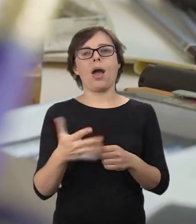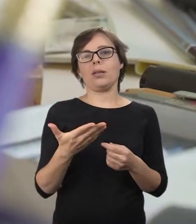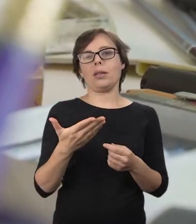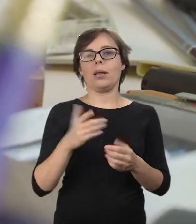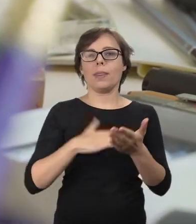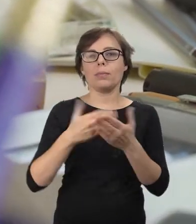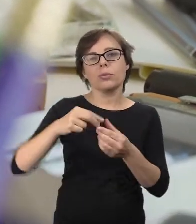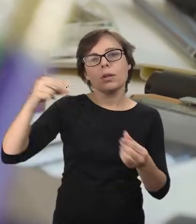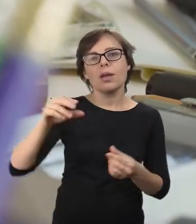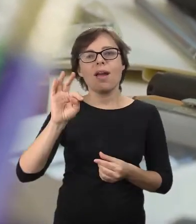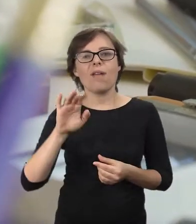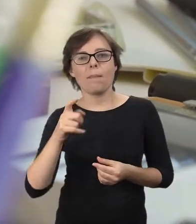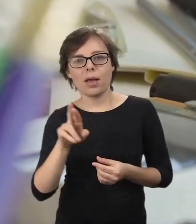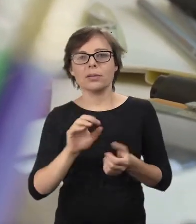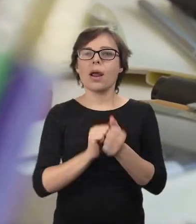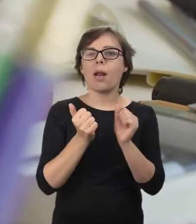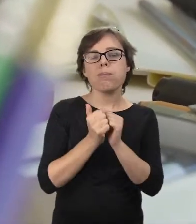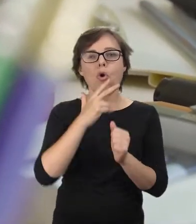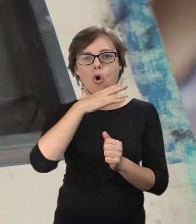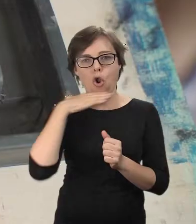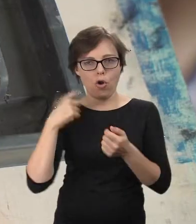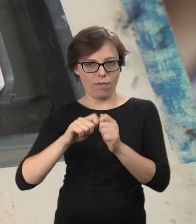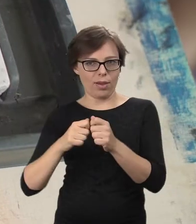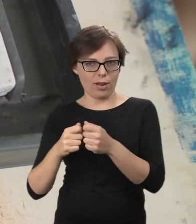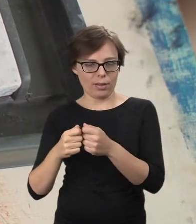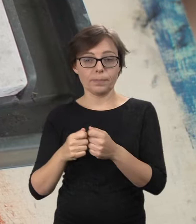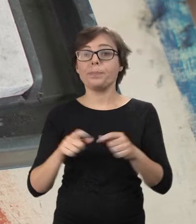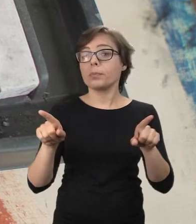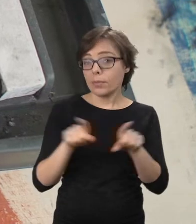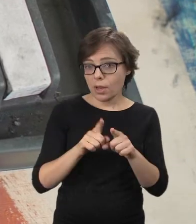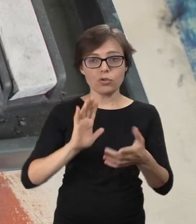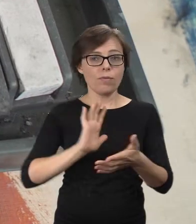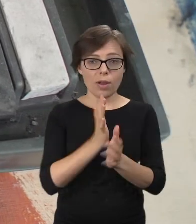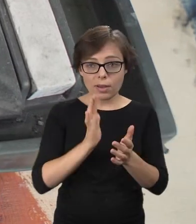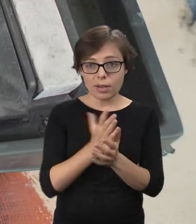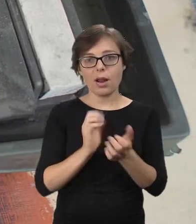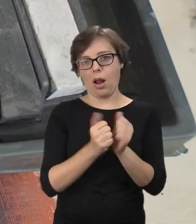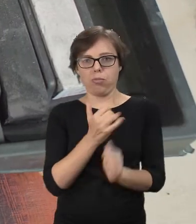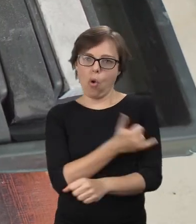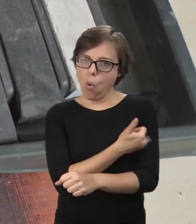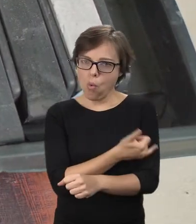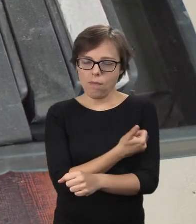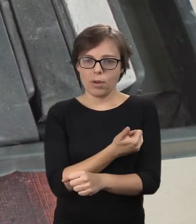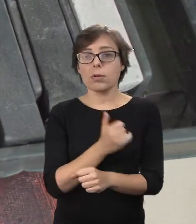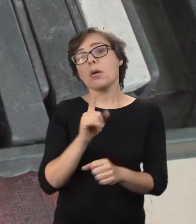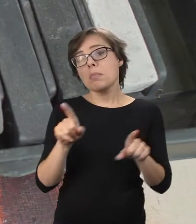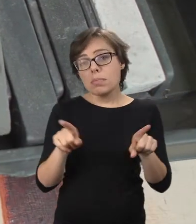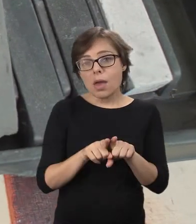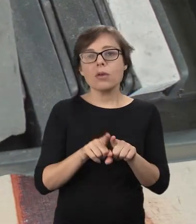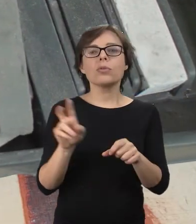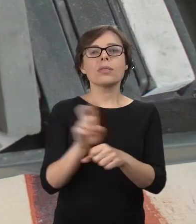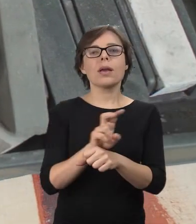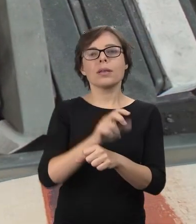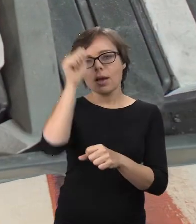będą flamastry czy kolorowe kredki. Wciąż w użyciu jest węgiel czy ołówek, ale